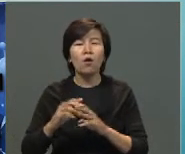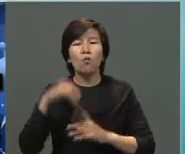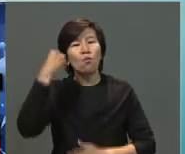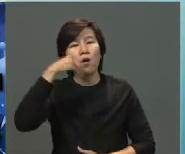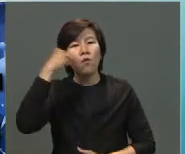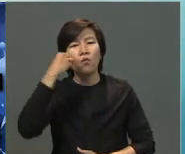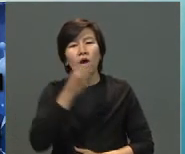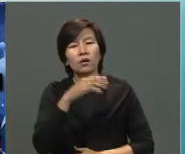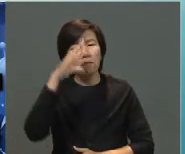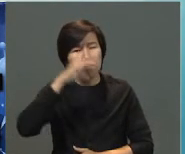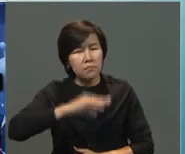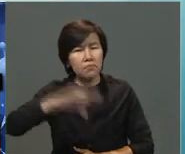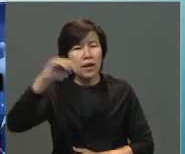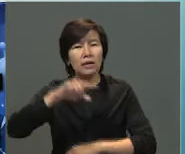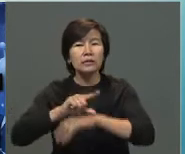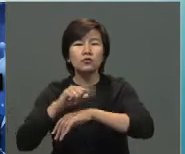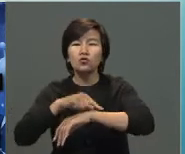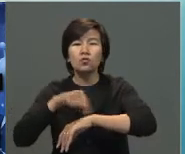อันนี้เขาไม่อาจจะไม่อยู่ในระบบการศึกษาแล้วใช้บริการได้ทุกวันและก็ตลอด24